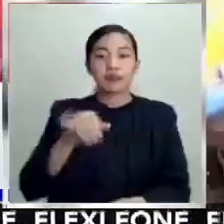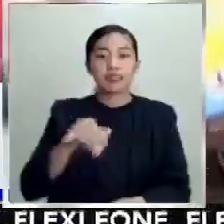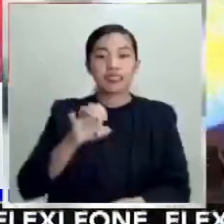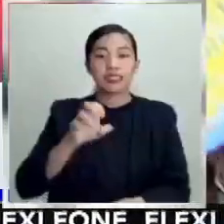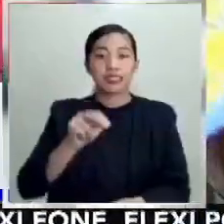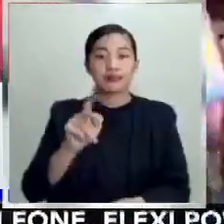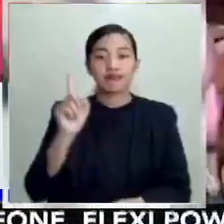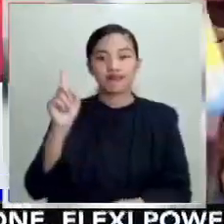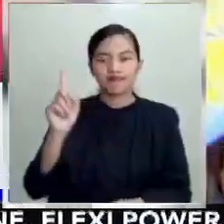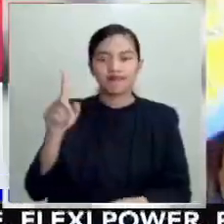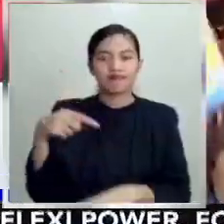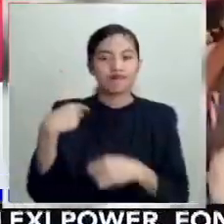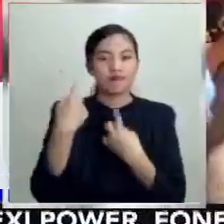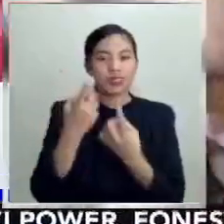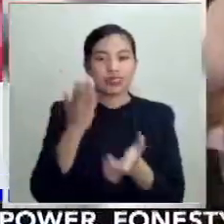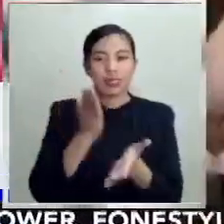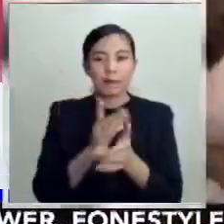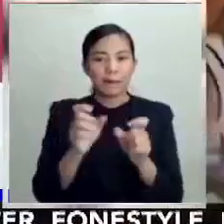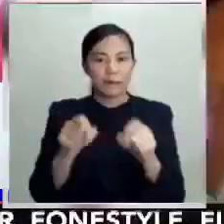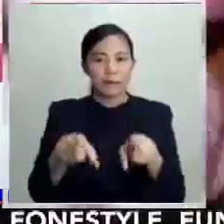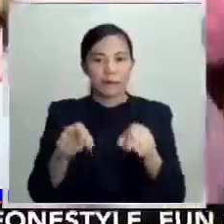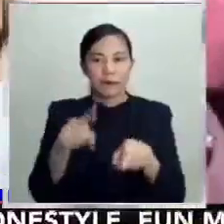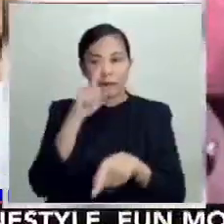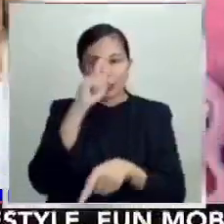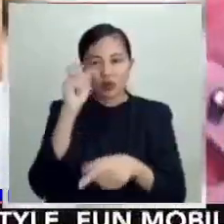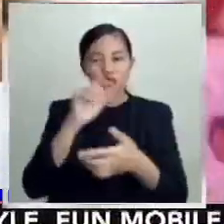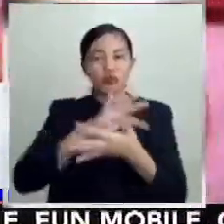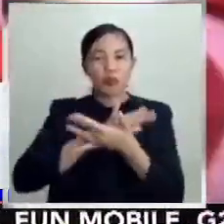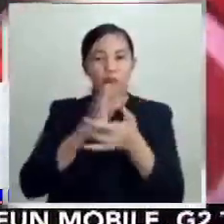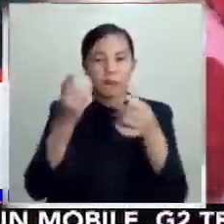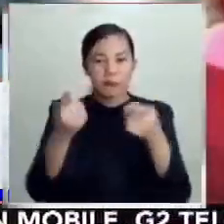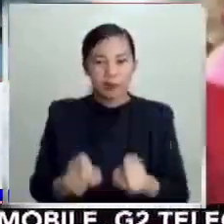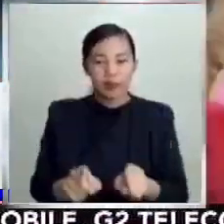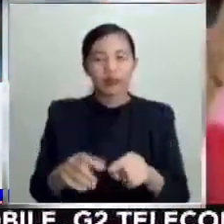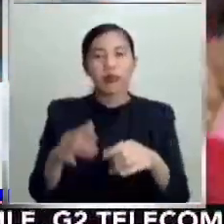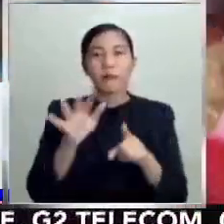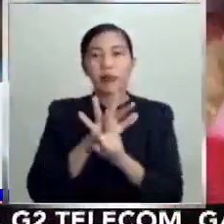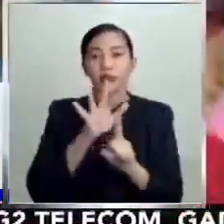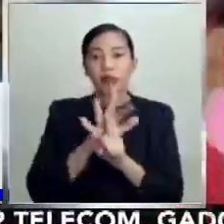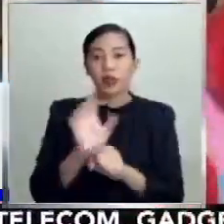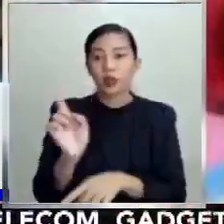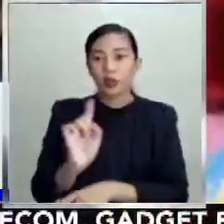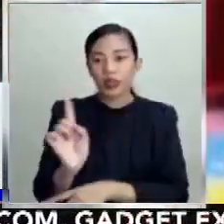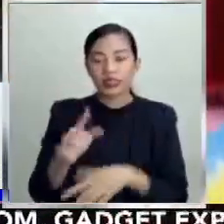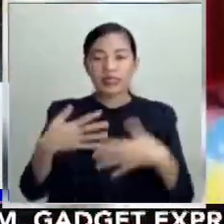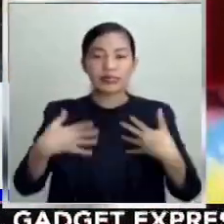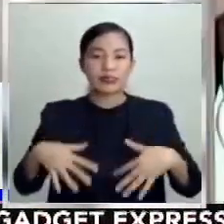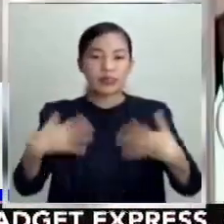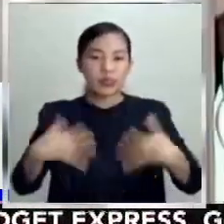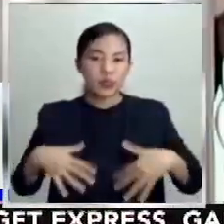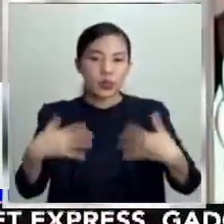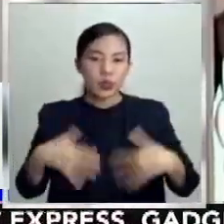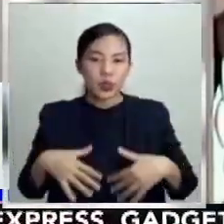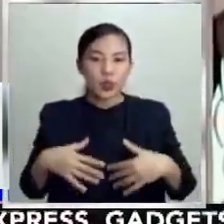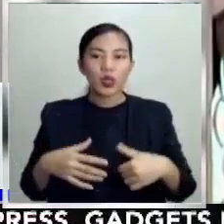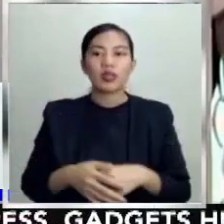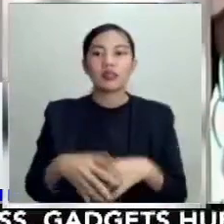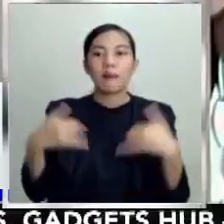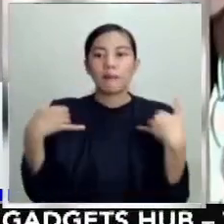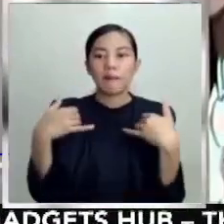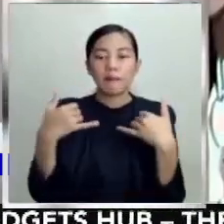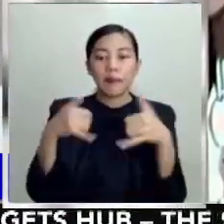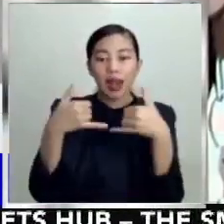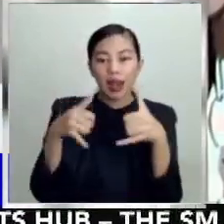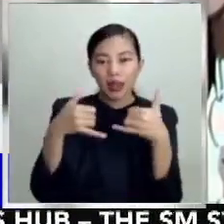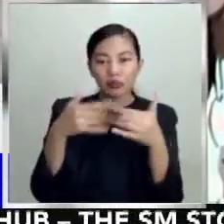natigil sa pagbebenta dahil sa pandemya. Patok na patok sa Noel Bazaar ang mga paninda niyang damit at stuffed toys. Ang Pinoy laging mahilig